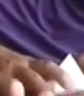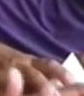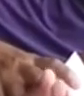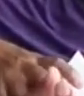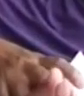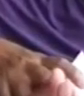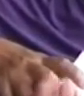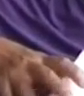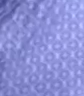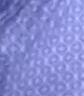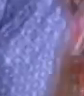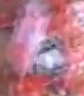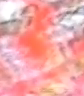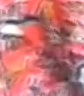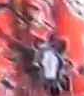dan dicintai rakyatnya.